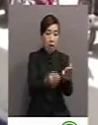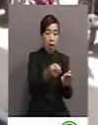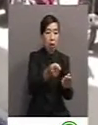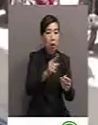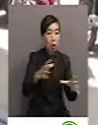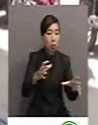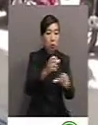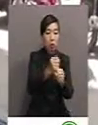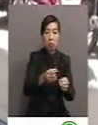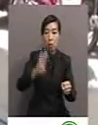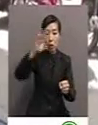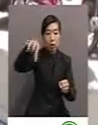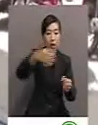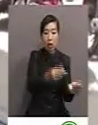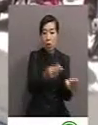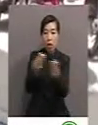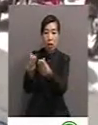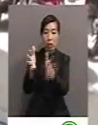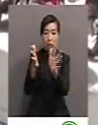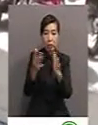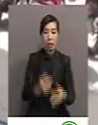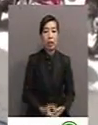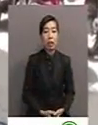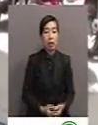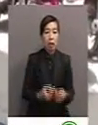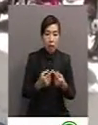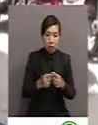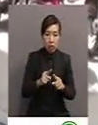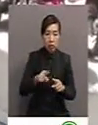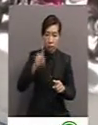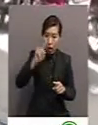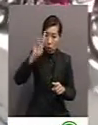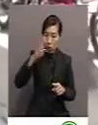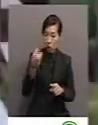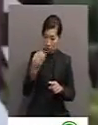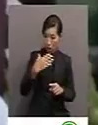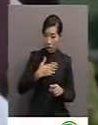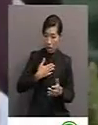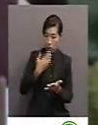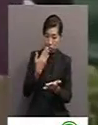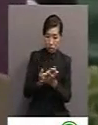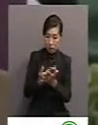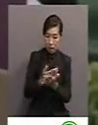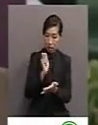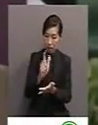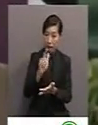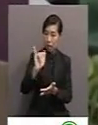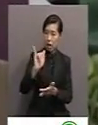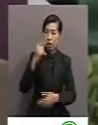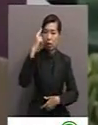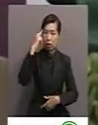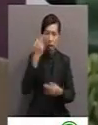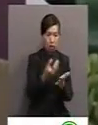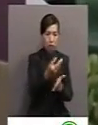าบริษัท ใช่แล้วทางบริษัทเตือนมาในโทรศัพท์นะคะว่าทางเราขาดประกัน อ๋อเราโดน3 ล้าน